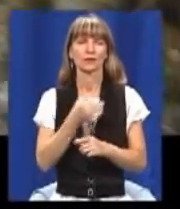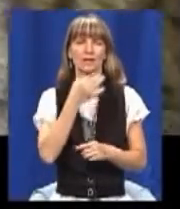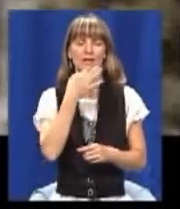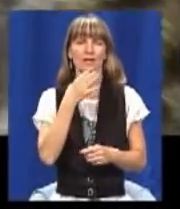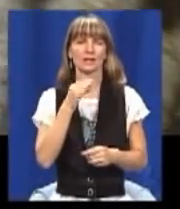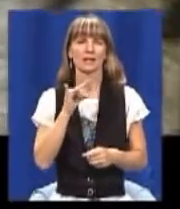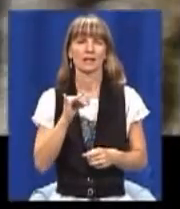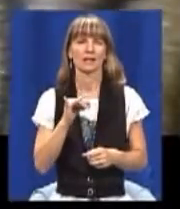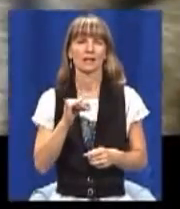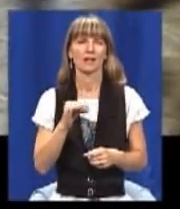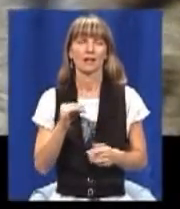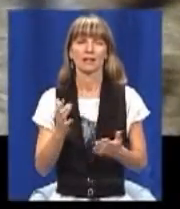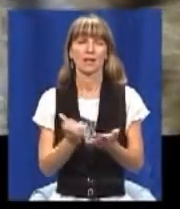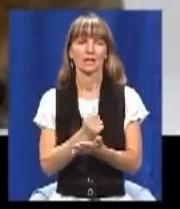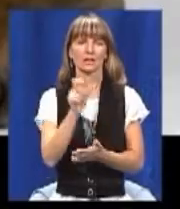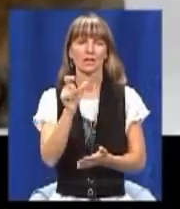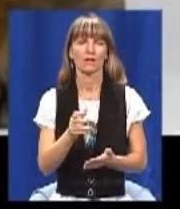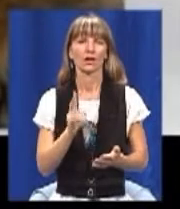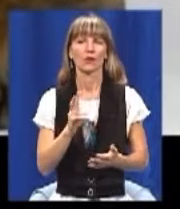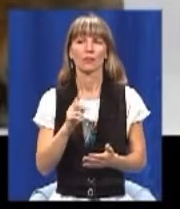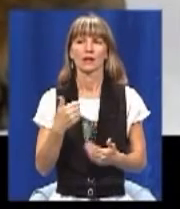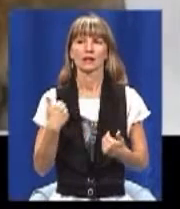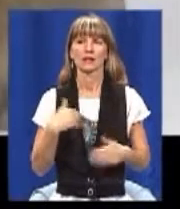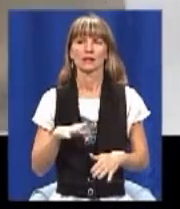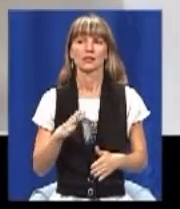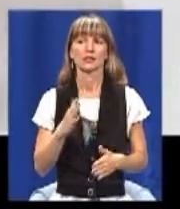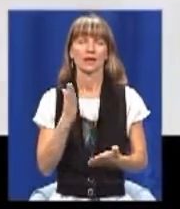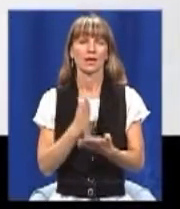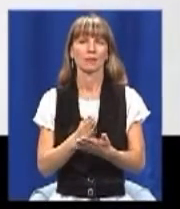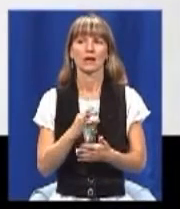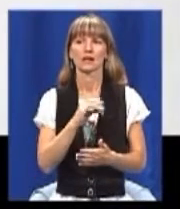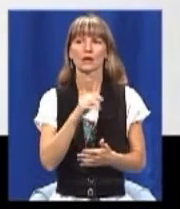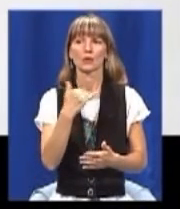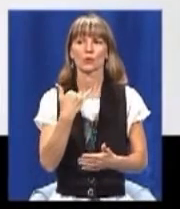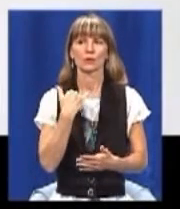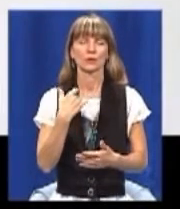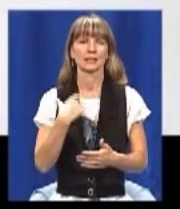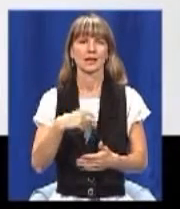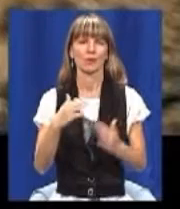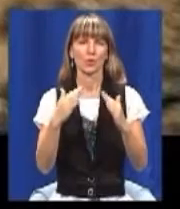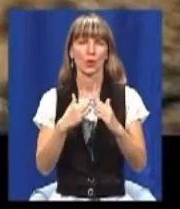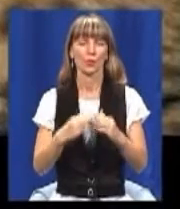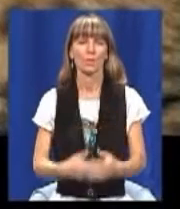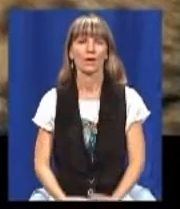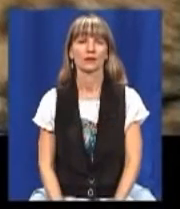не знайдеться, мабуть, жодної людини, хто б не захотів їх тримати у себе в будинку.